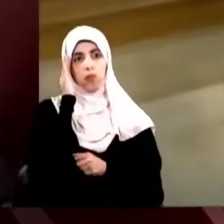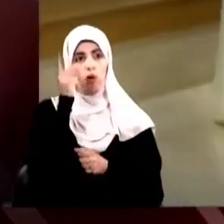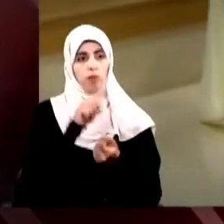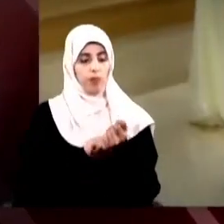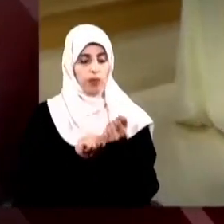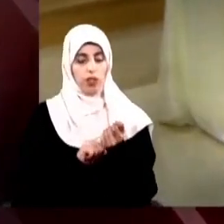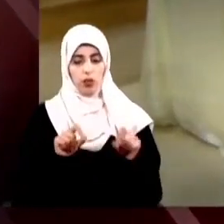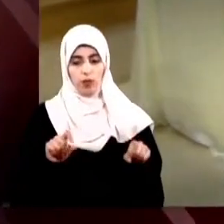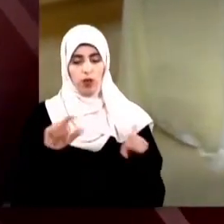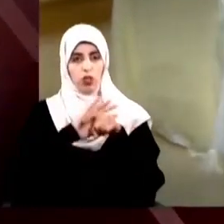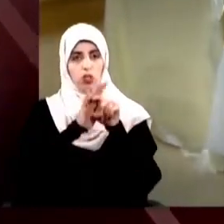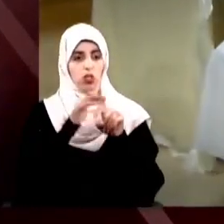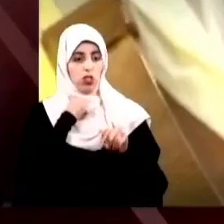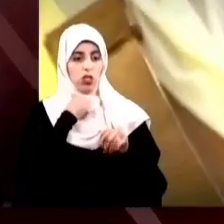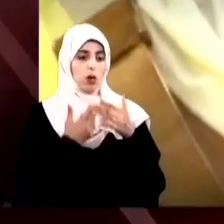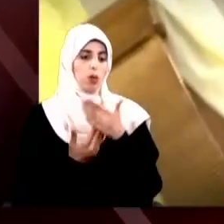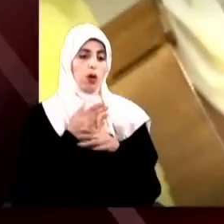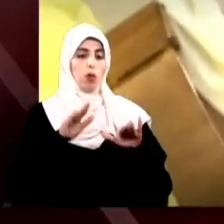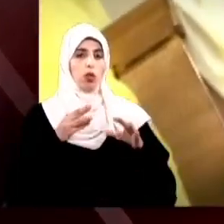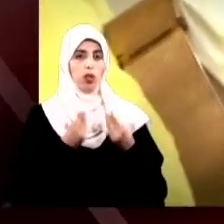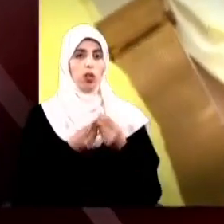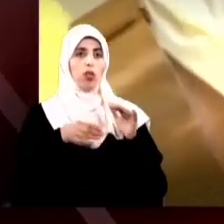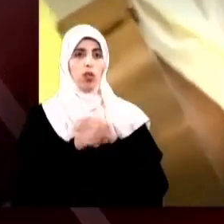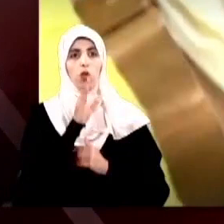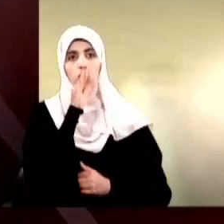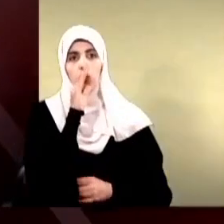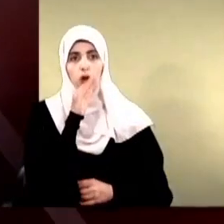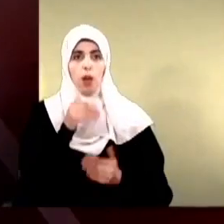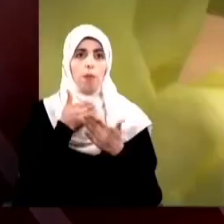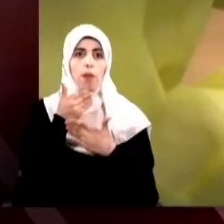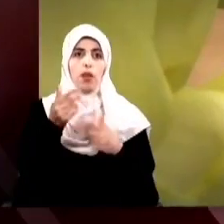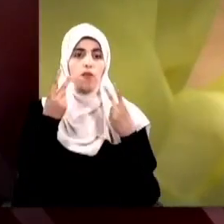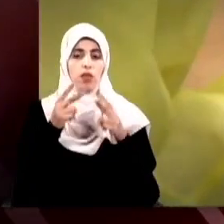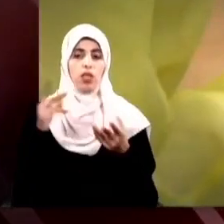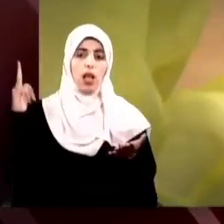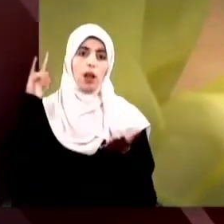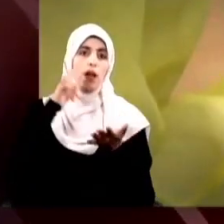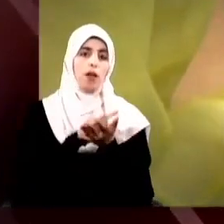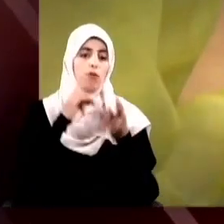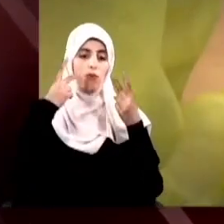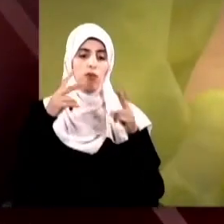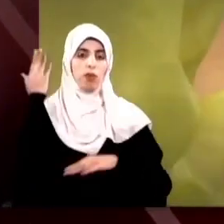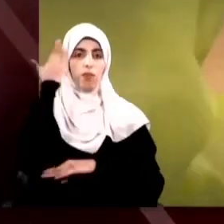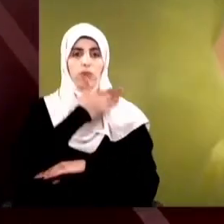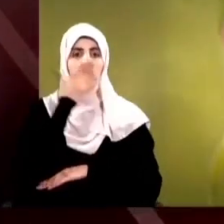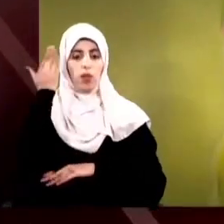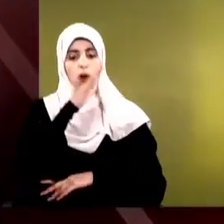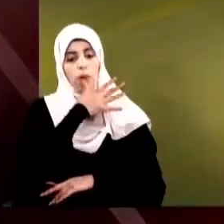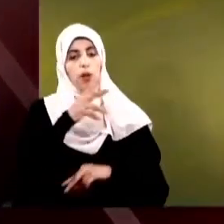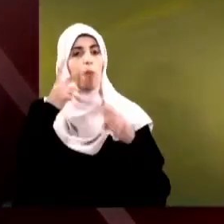كانت هذه السلالة موجودة في البلد أو لا، خاصة أنه بعد فتح المطارات والمنافذ الجوية والمنافذ